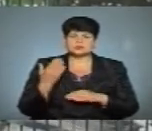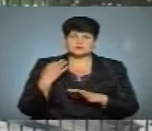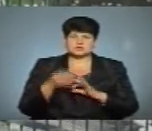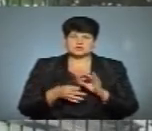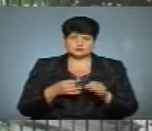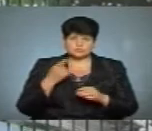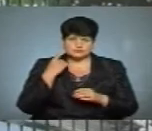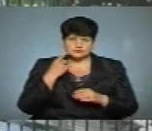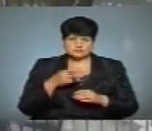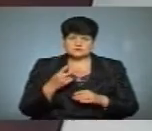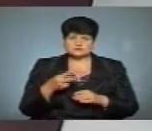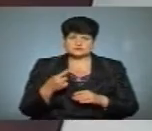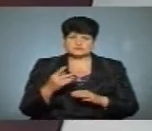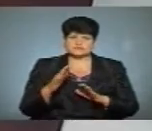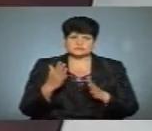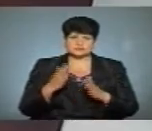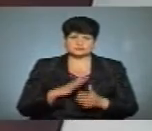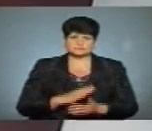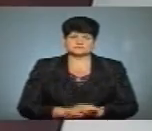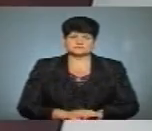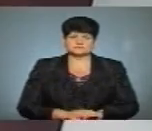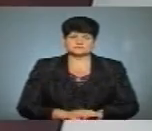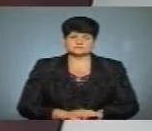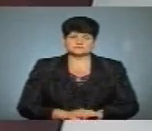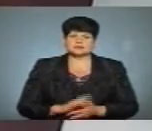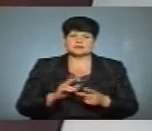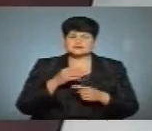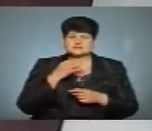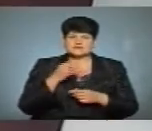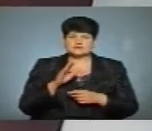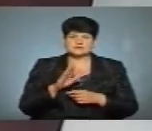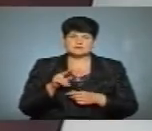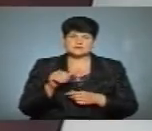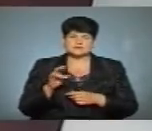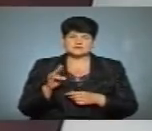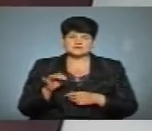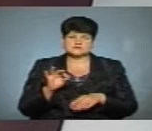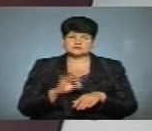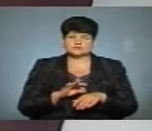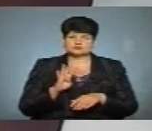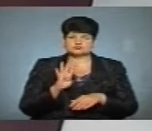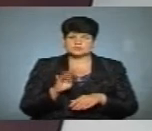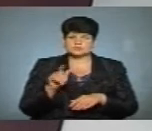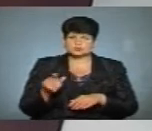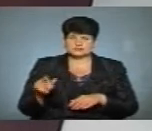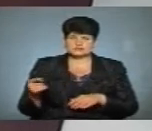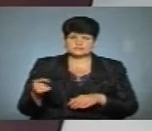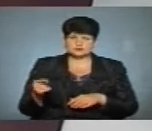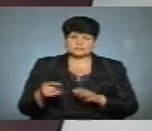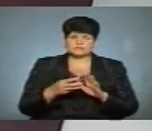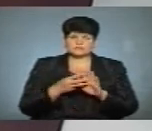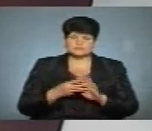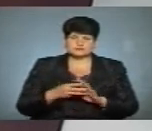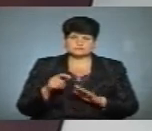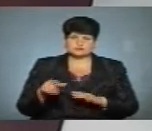чули, 21 випадок. Як розповів Володимир Паничев, захворіли 4 людини в Тернополі, 8